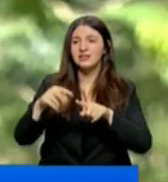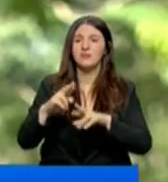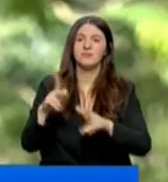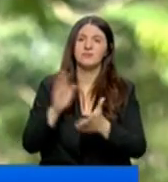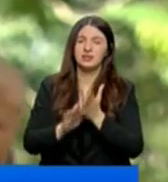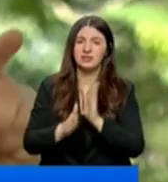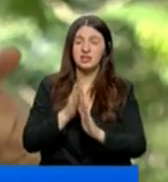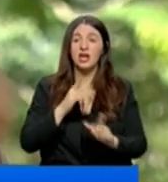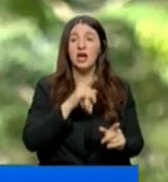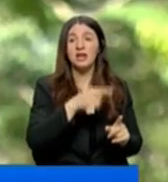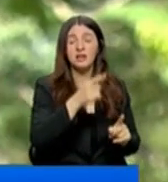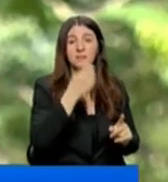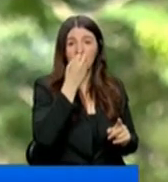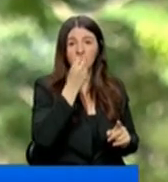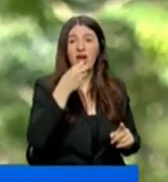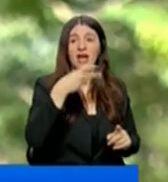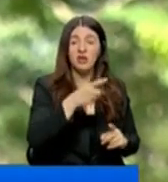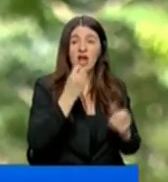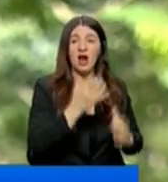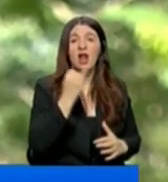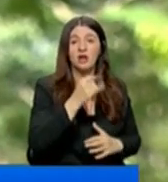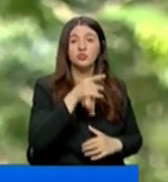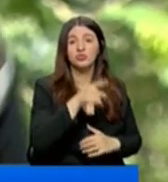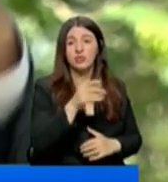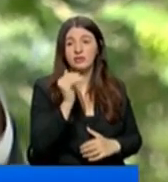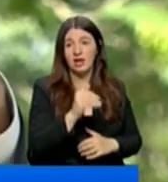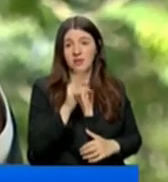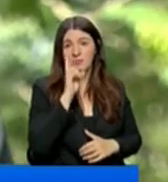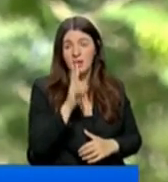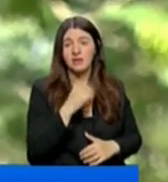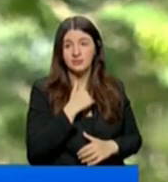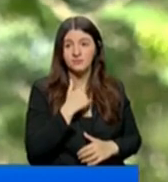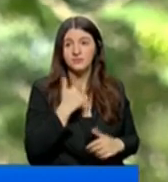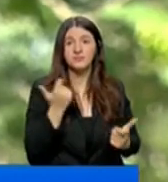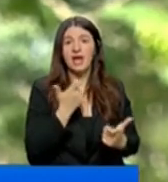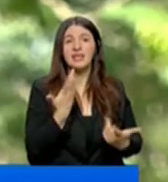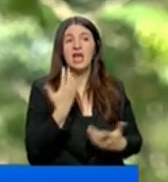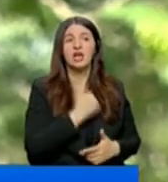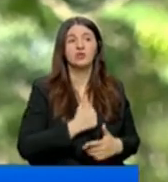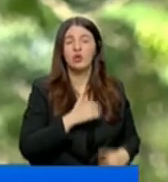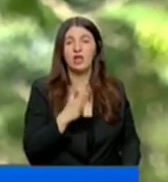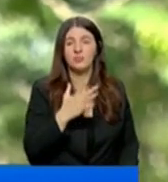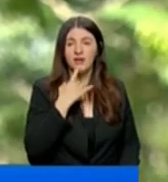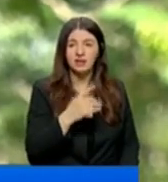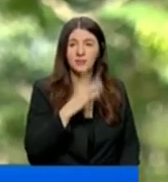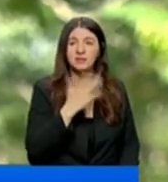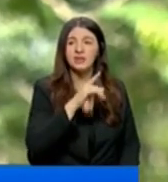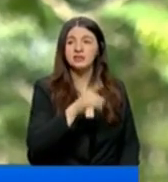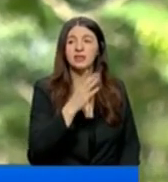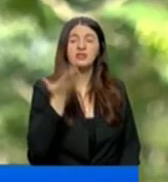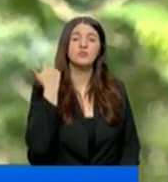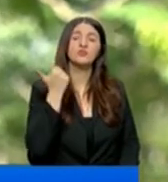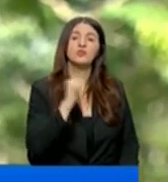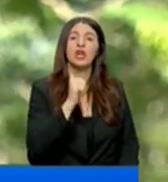Bahçeli'nin ve Sayın Erdoğan'ın size yönelik en ağır eleştirileri de şurada geldiğine bir baktım. Nereden, neye kızıyorlar acaba diye. Mesela siz